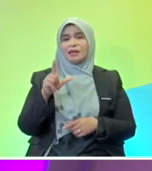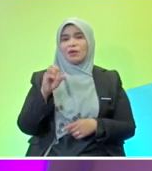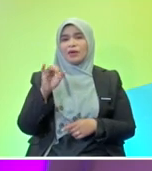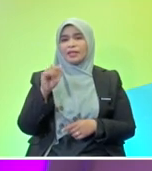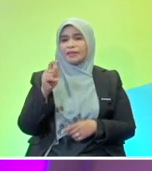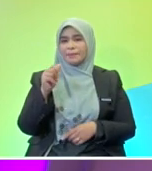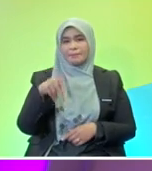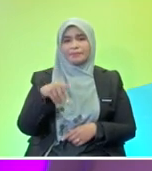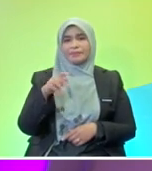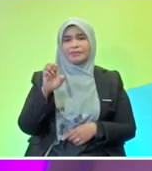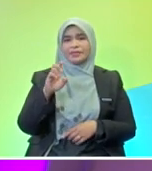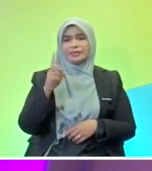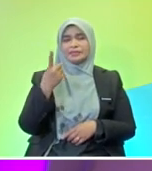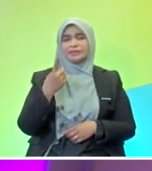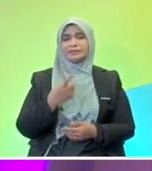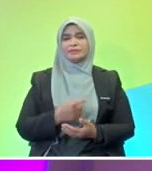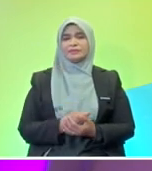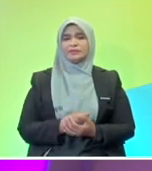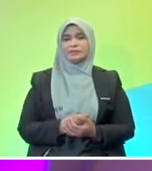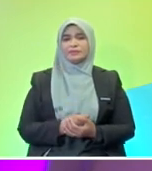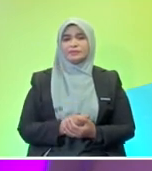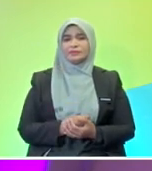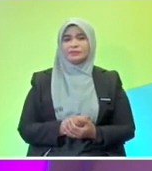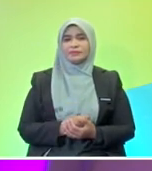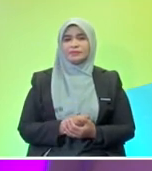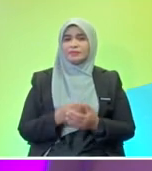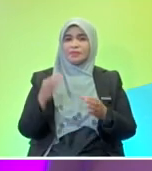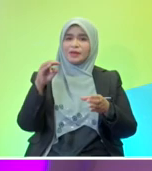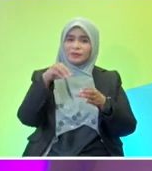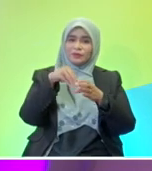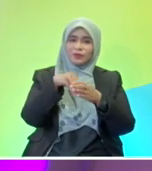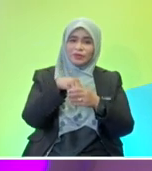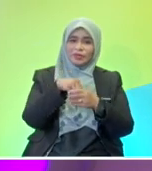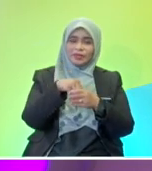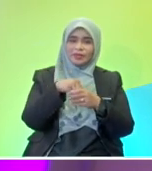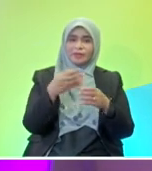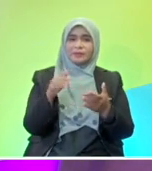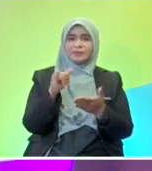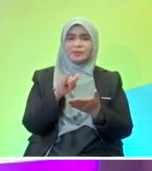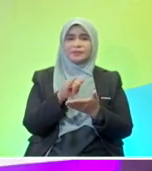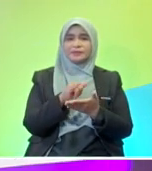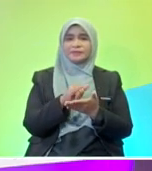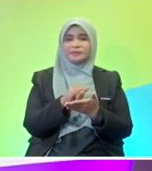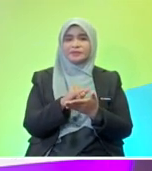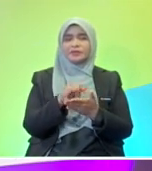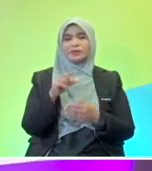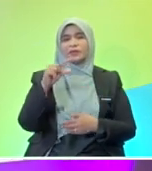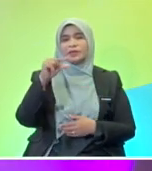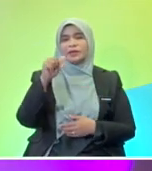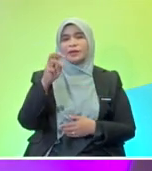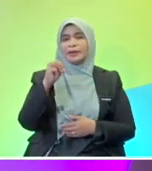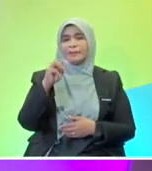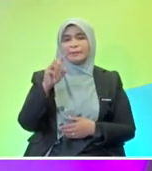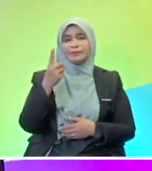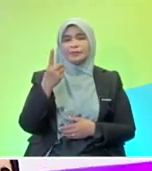Okey. Sesungut masukkan dia, masukkan dalam masuk ni. Masuk dalam. Okey, lepas tu gam di dalam dia. Gam di dalam